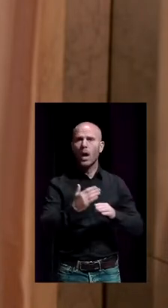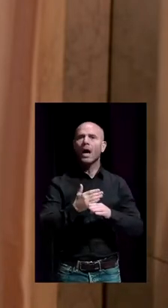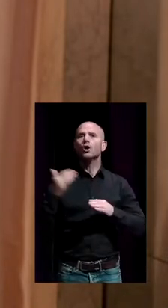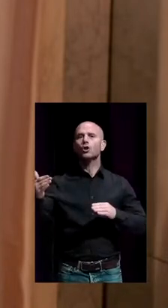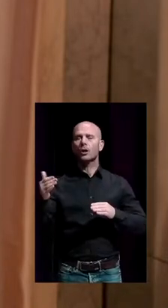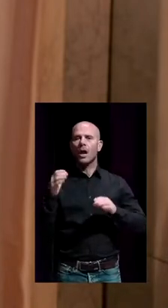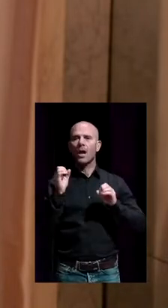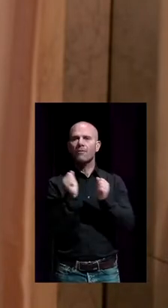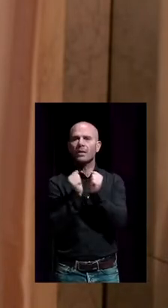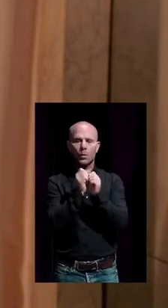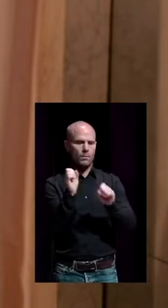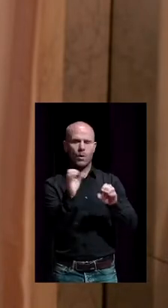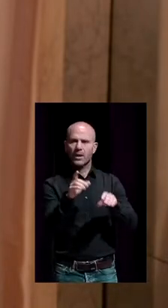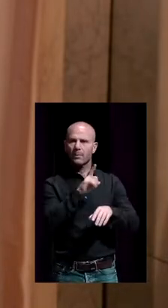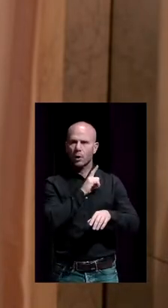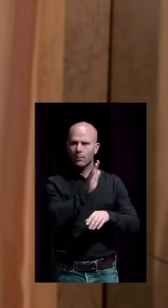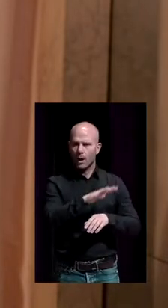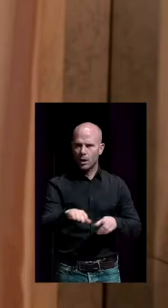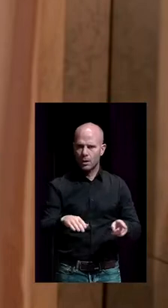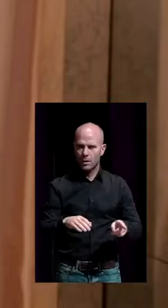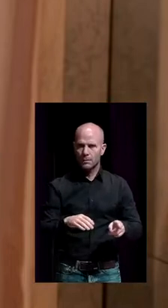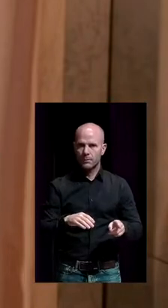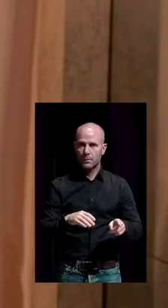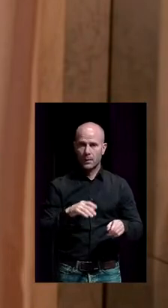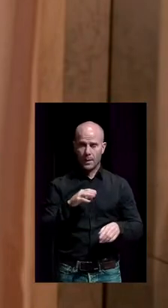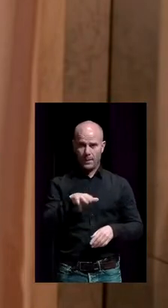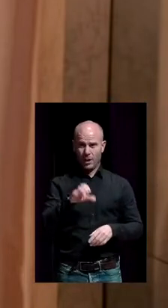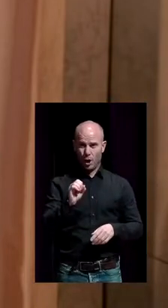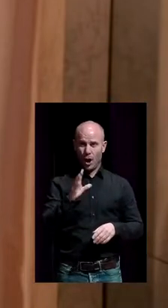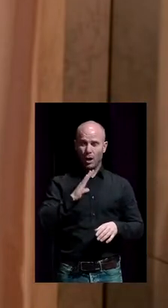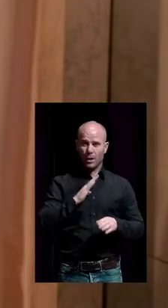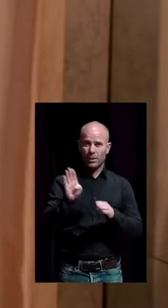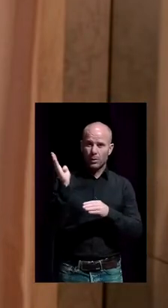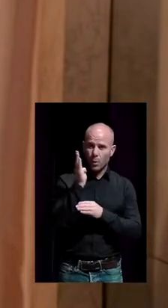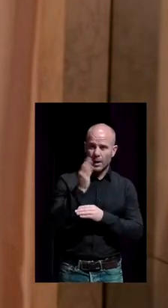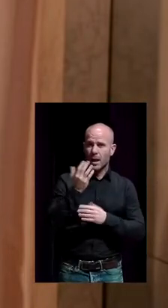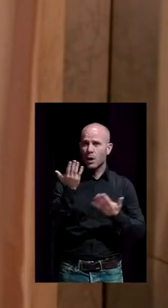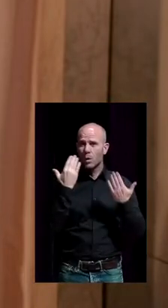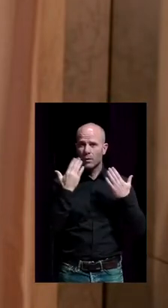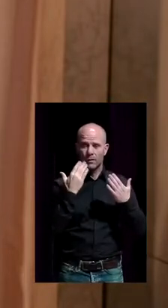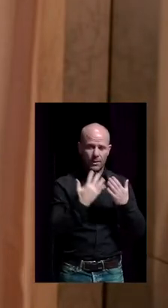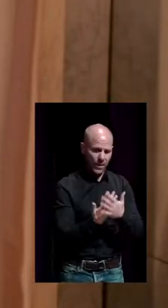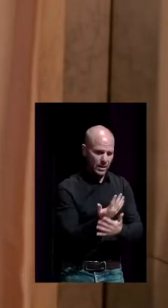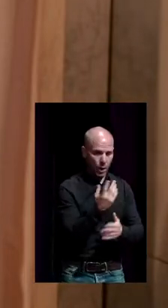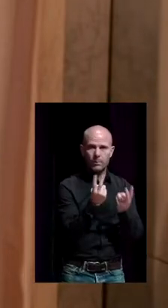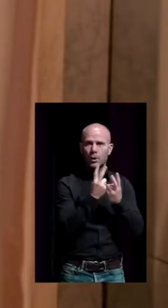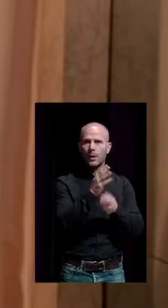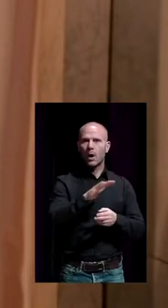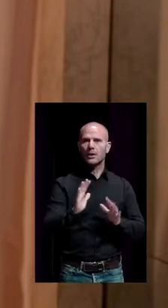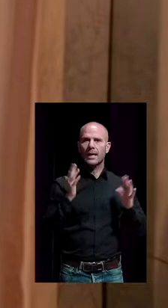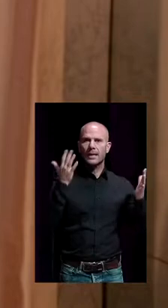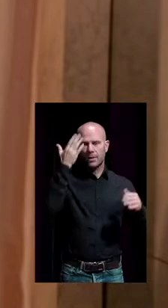faktorer. Att växa upp i en miljö med luftföroreningar kan förkorta ett barns liv